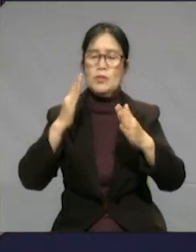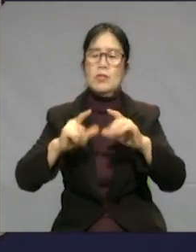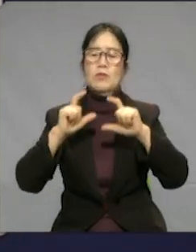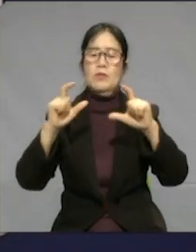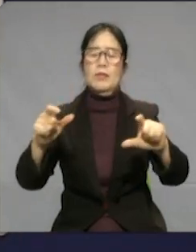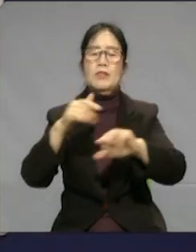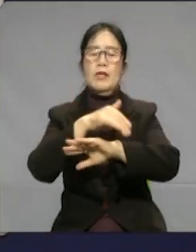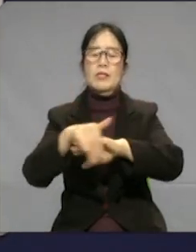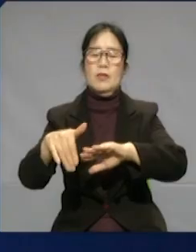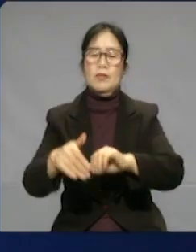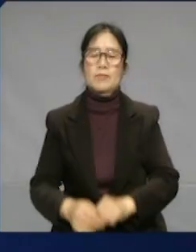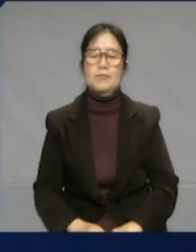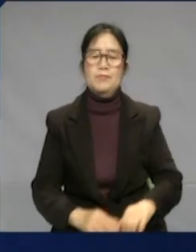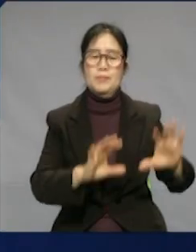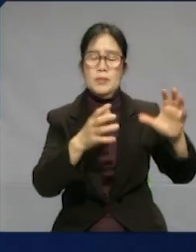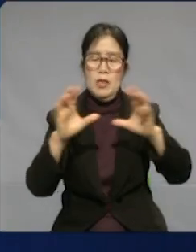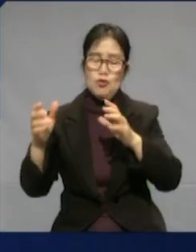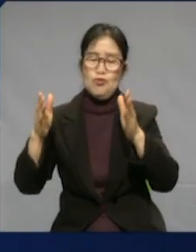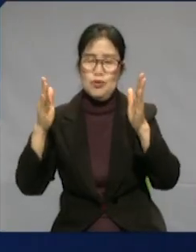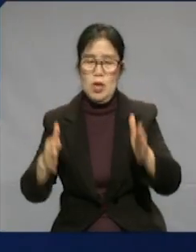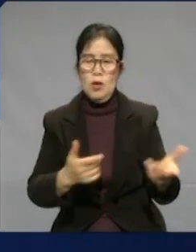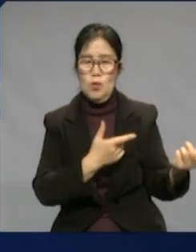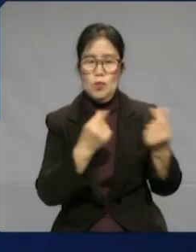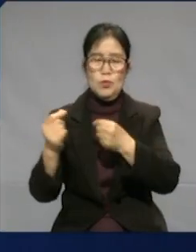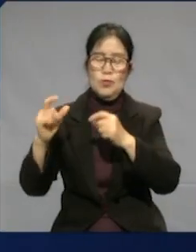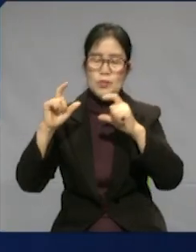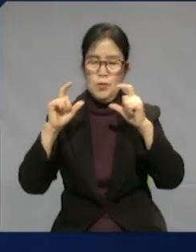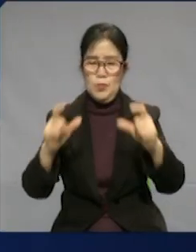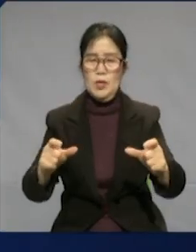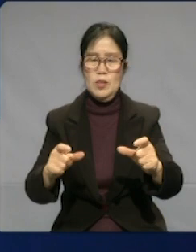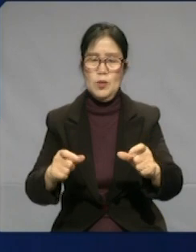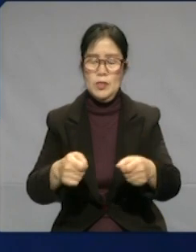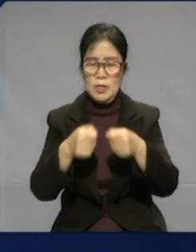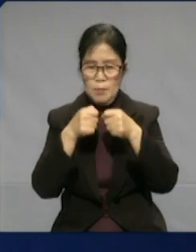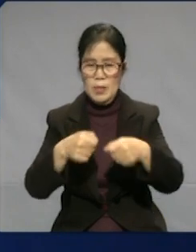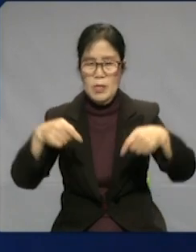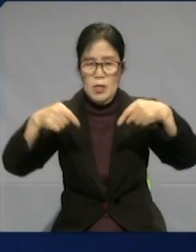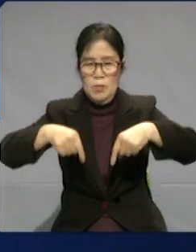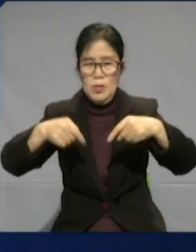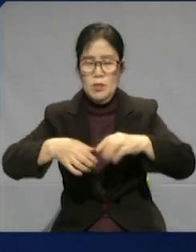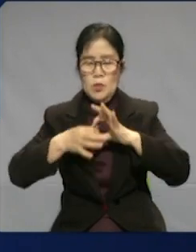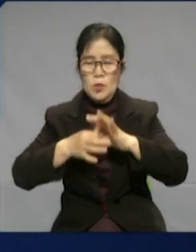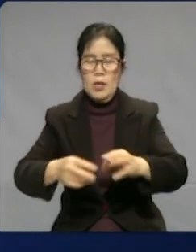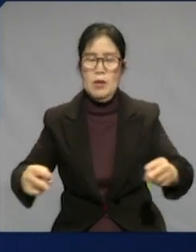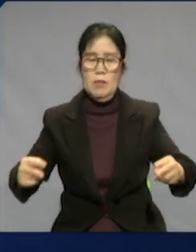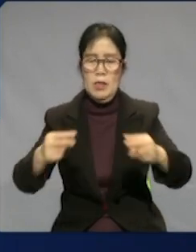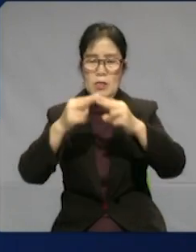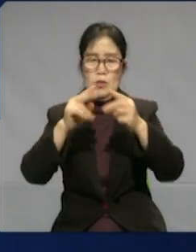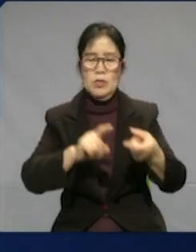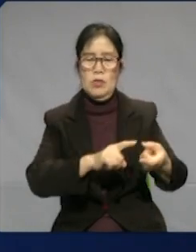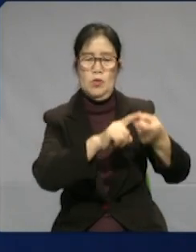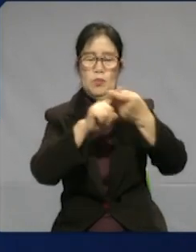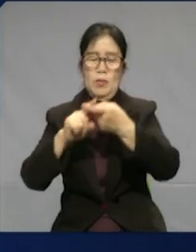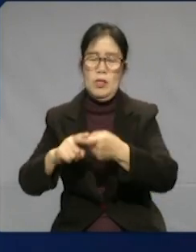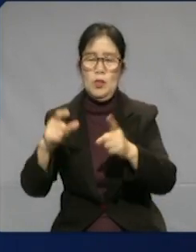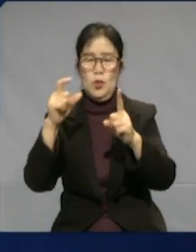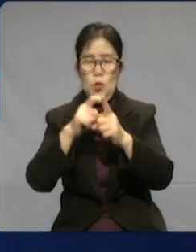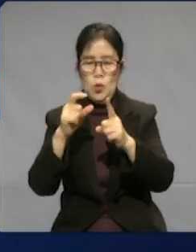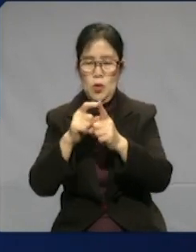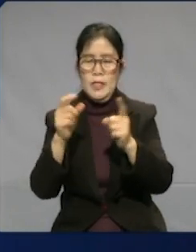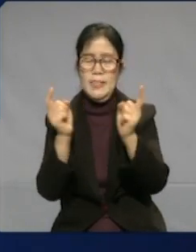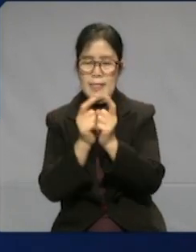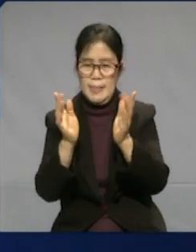예정입니다. 양국 간의 공동 성명에도 긴밀한 협의를 거쳐서 반도체 동맹이라는